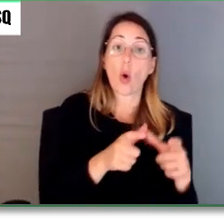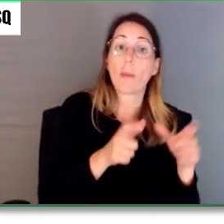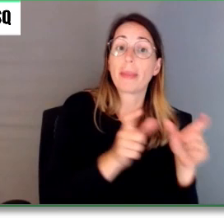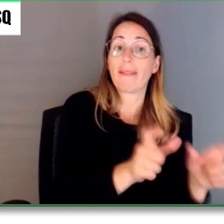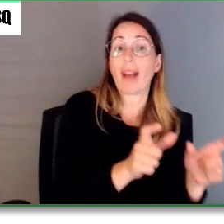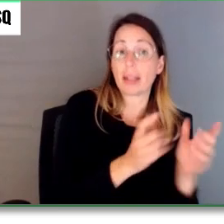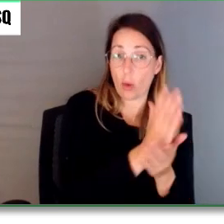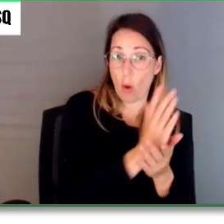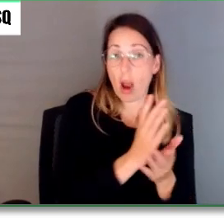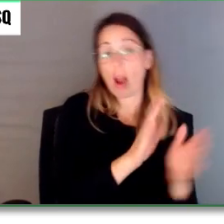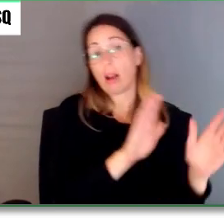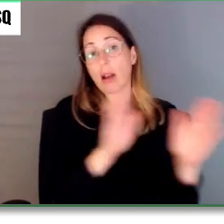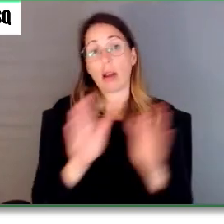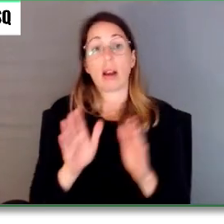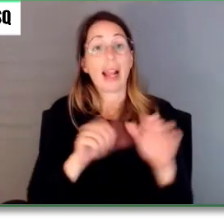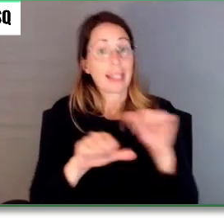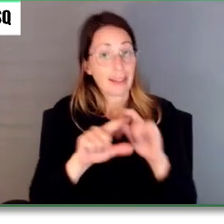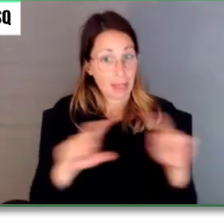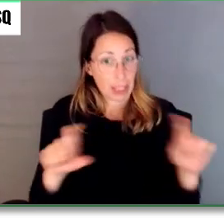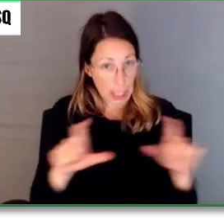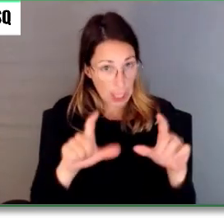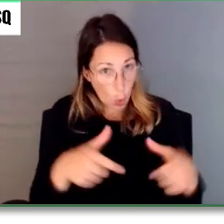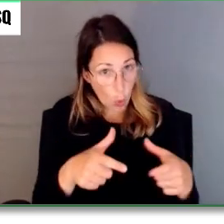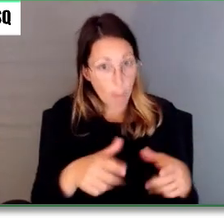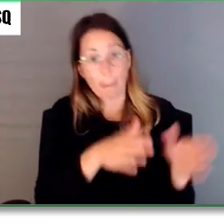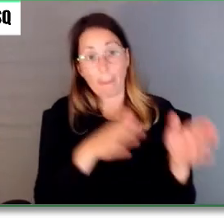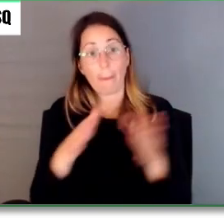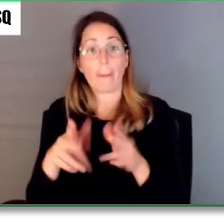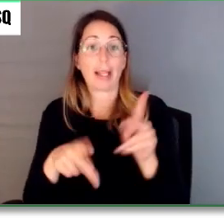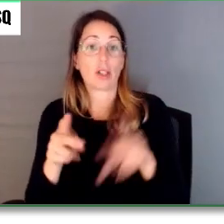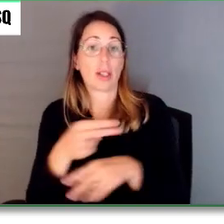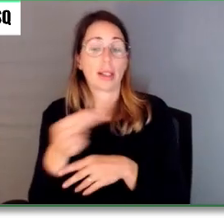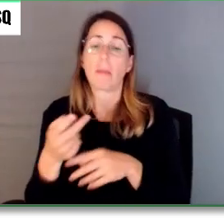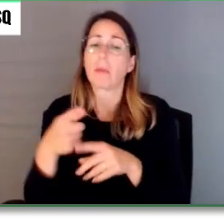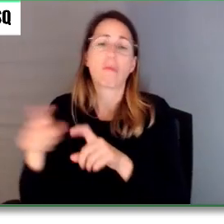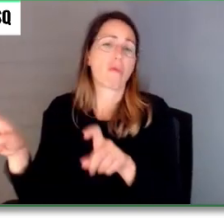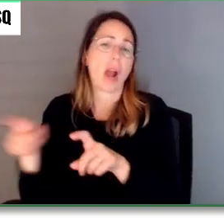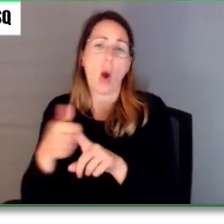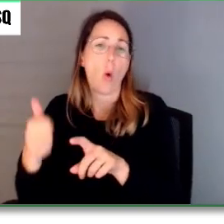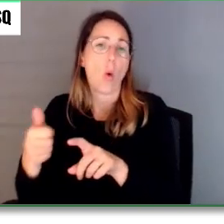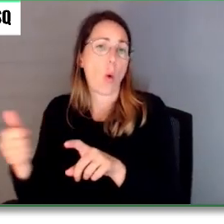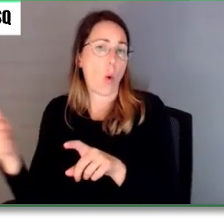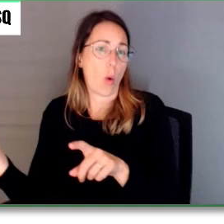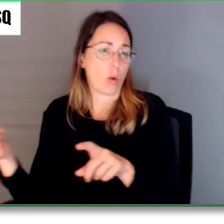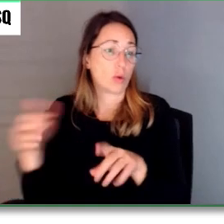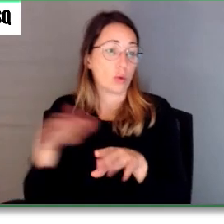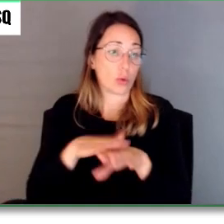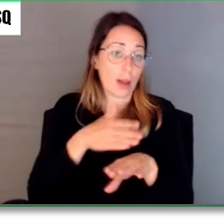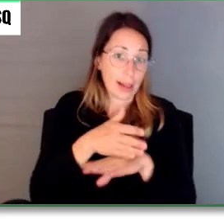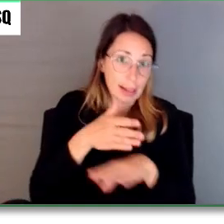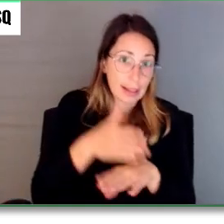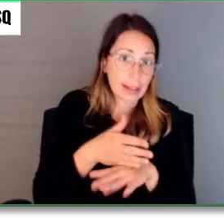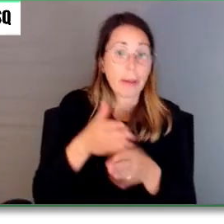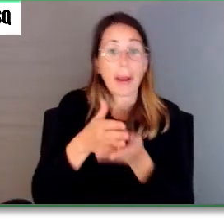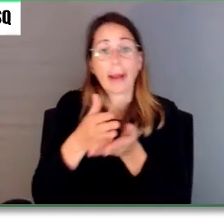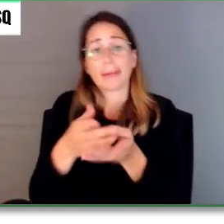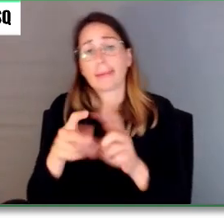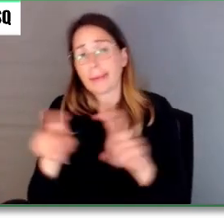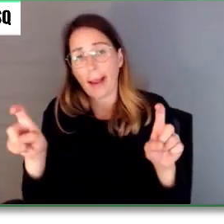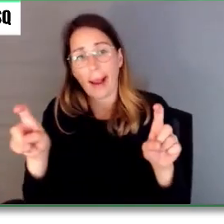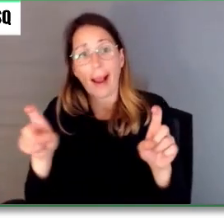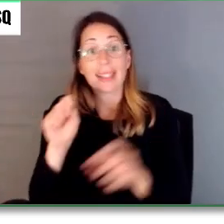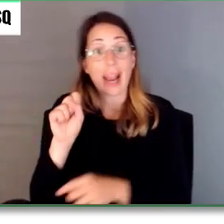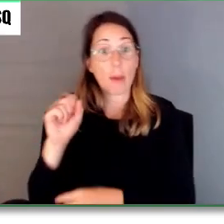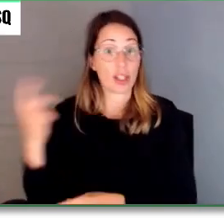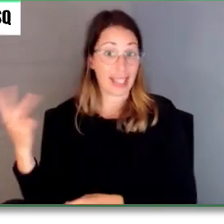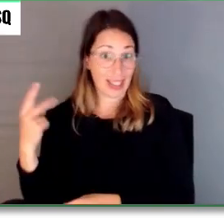d'activité, des personnes handicapées et autres. Donc, consultants en matière d'accès, des groupes d'aidants, etc. Simon et moi disaient qu'il était super